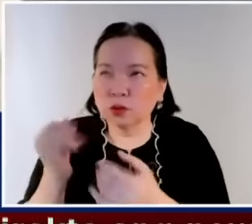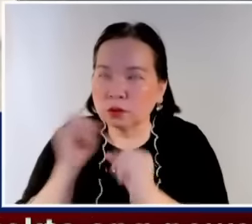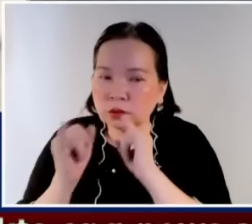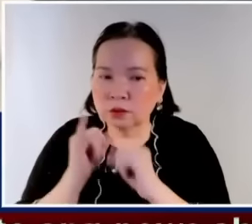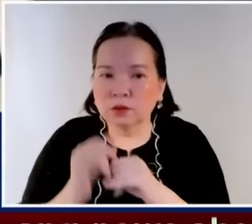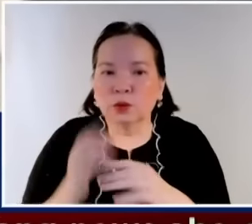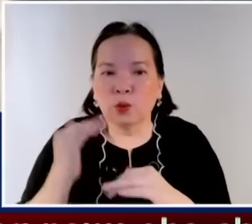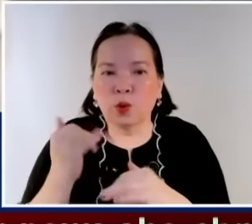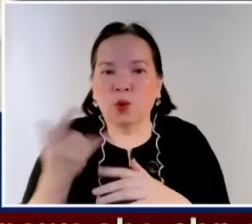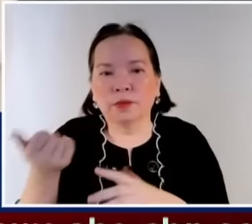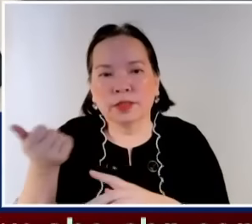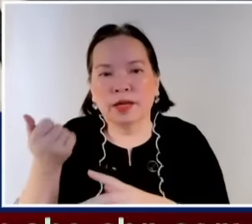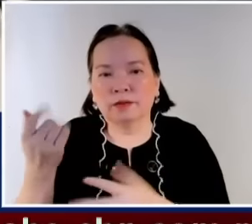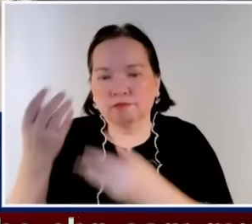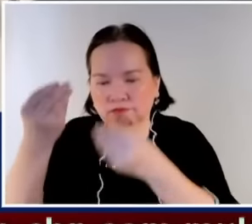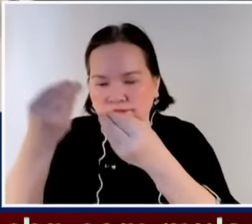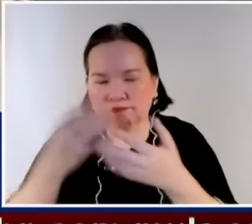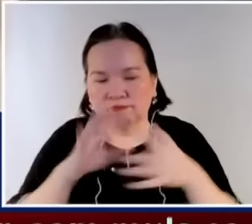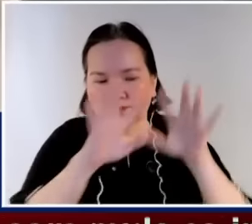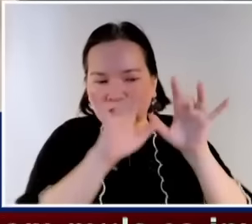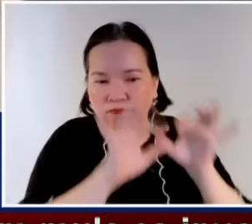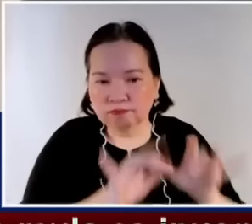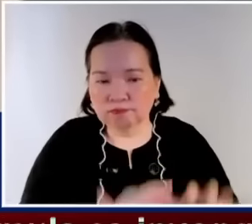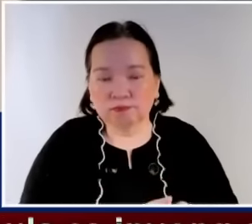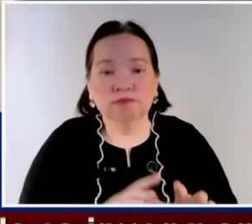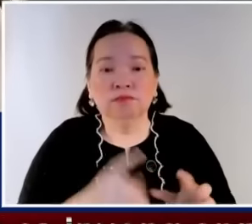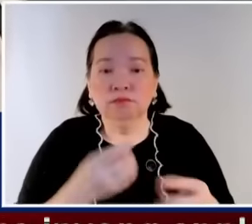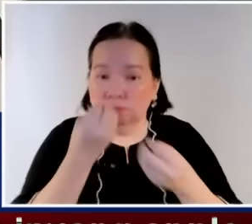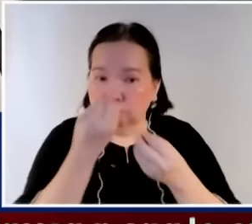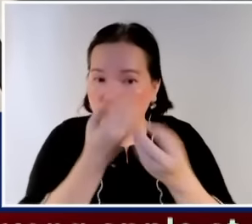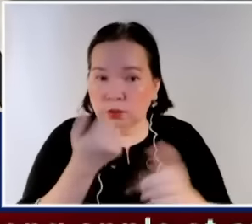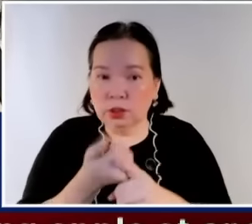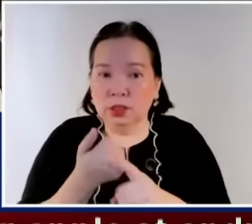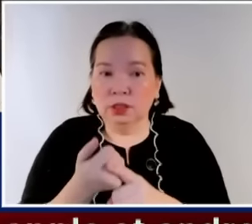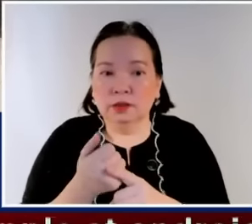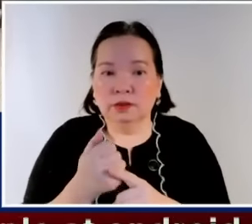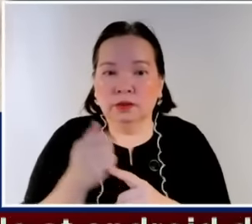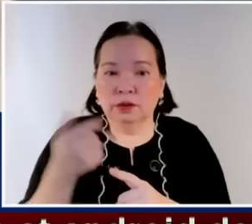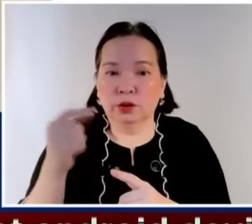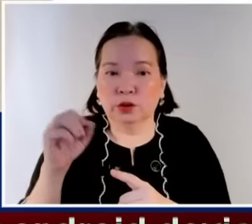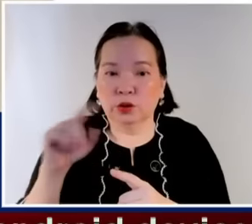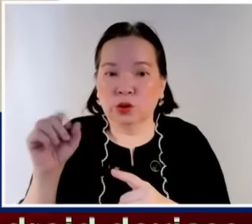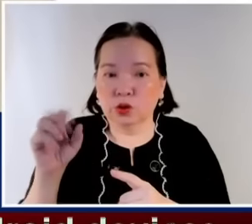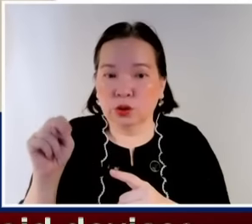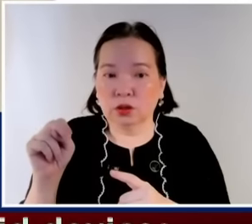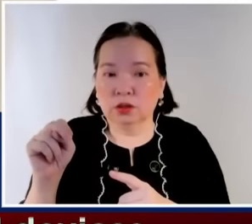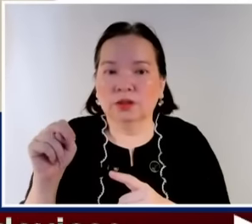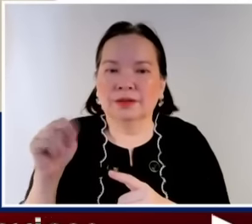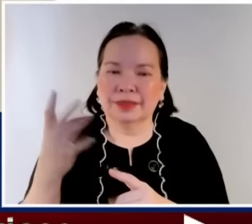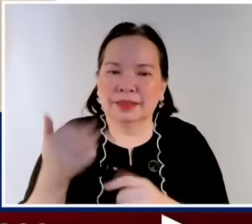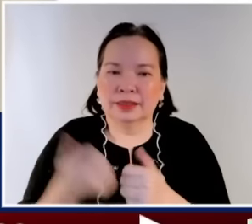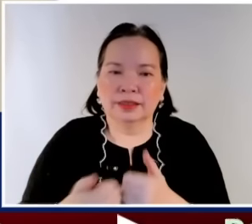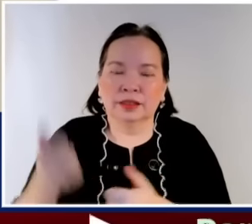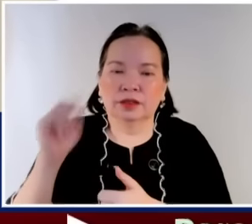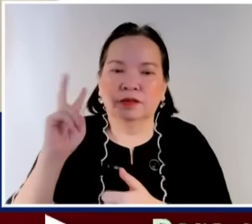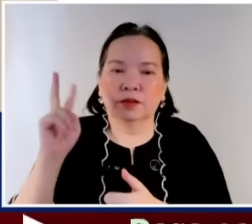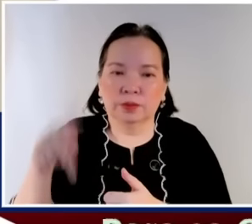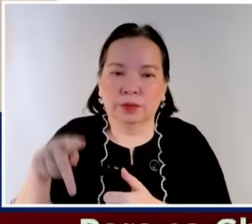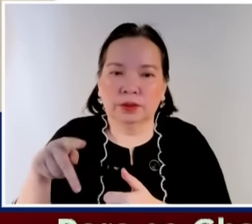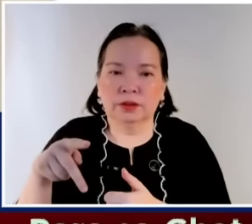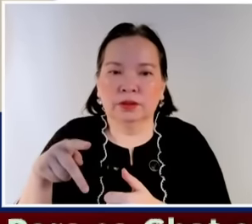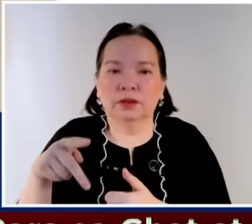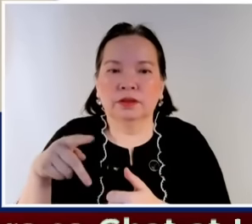affidavit o pahayag sa NBI sina Attorney Ana Teresa Gozon Valdez, ang Senior Vice President for Programming, Talents